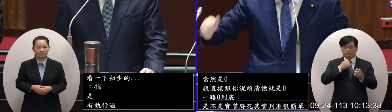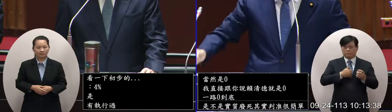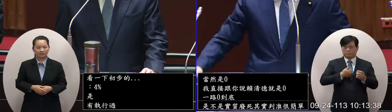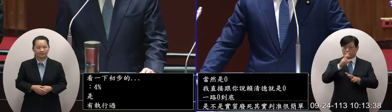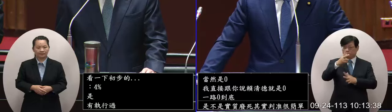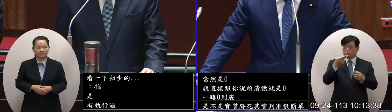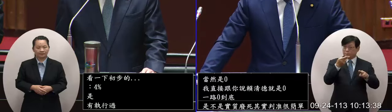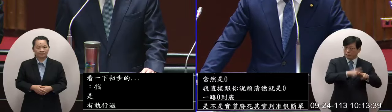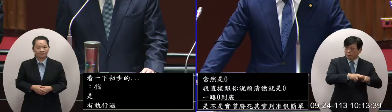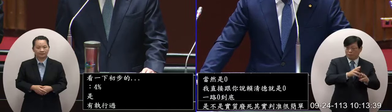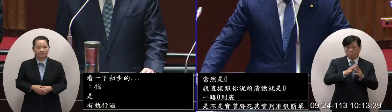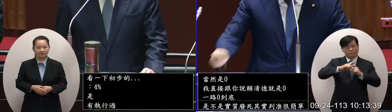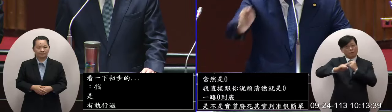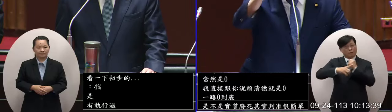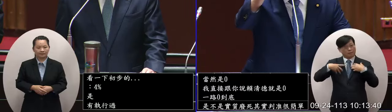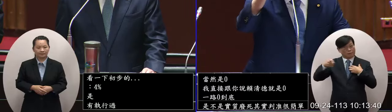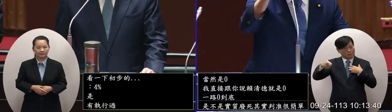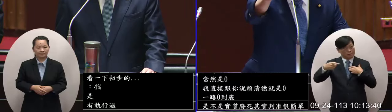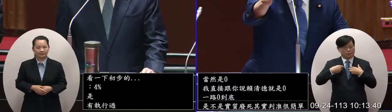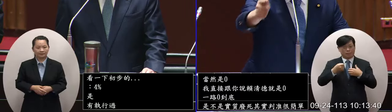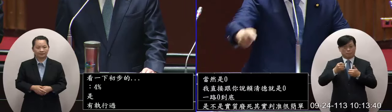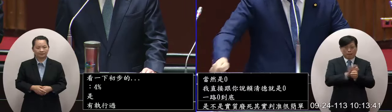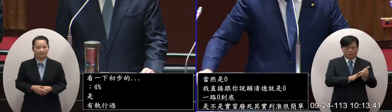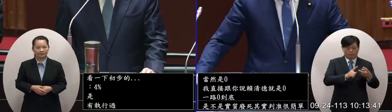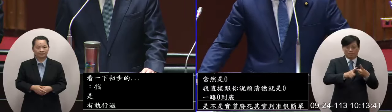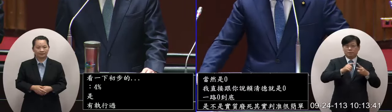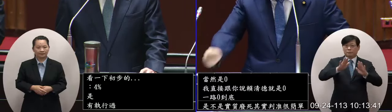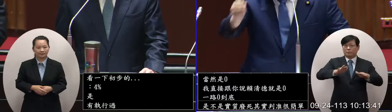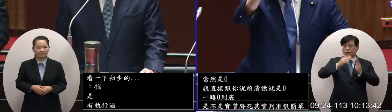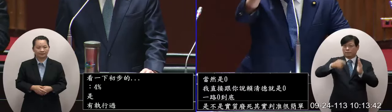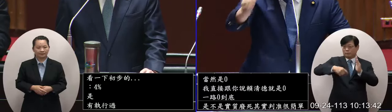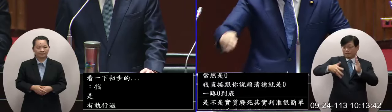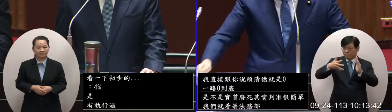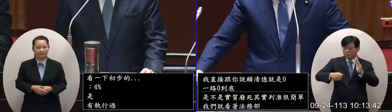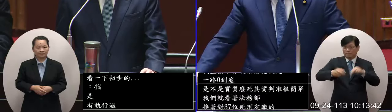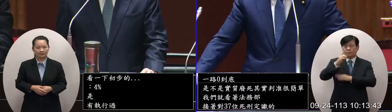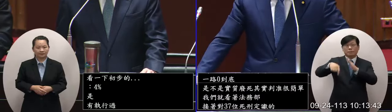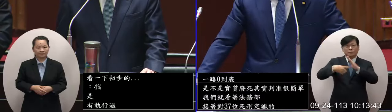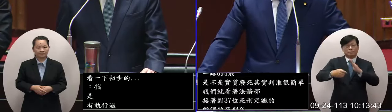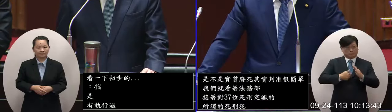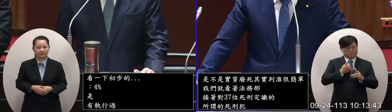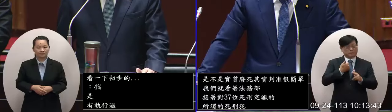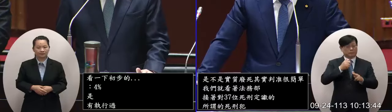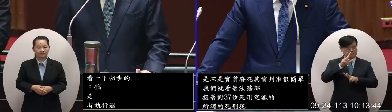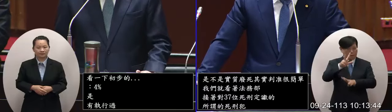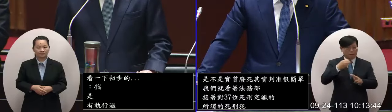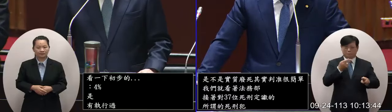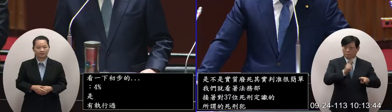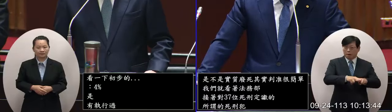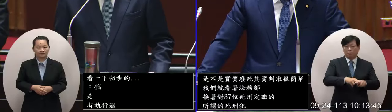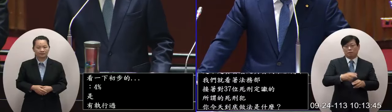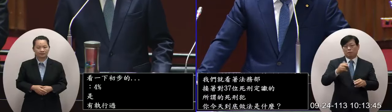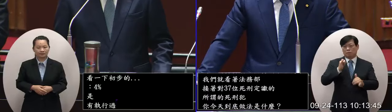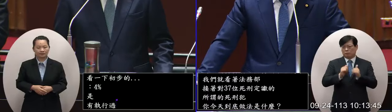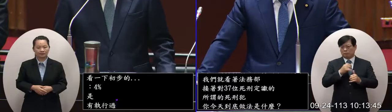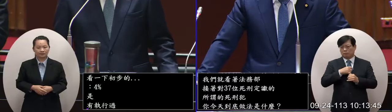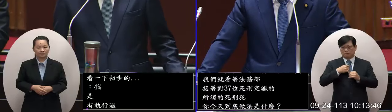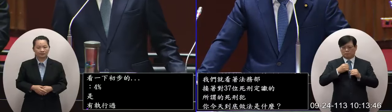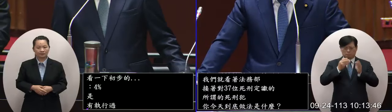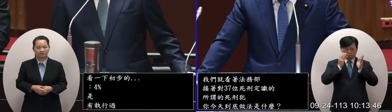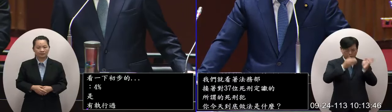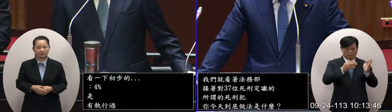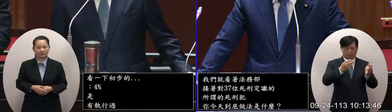大法官实质 face， 还是今天卓荣泰内阁行政院实质 face？ 人民都睁大眼睛在看